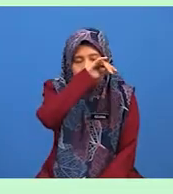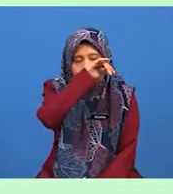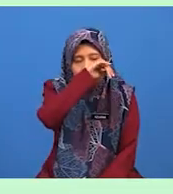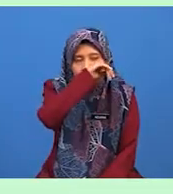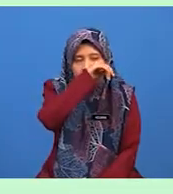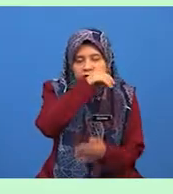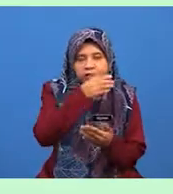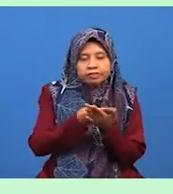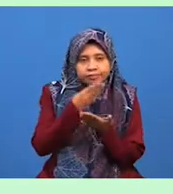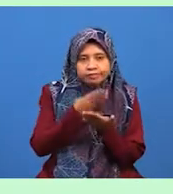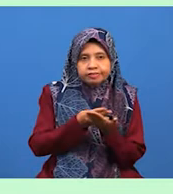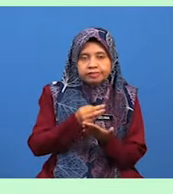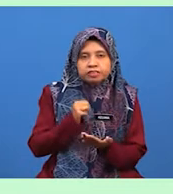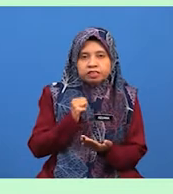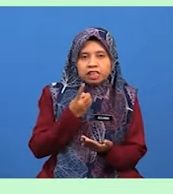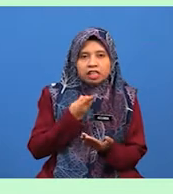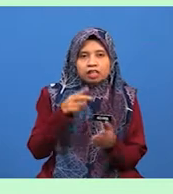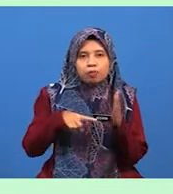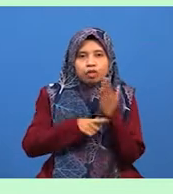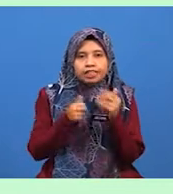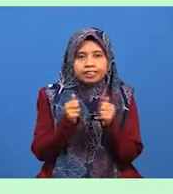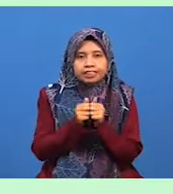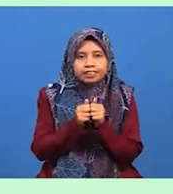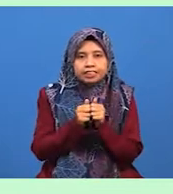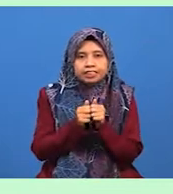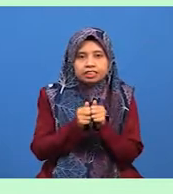Baiklah, mari kita mula bersama-sama.